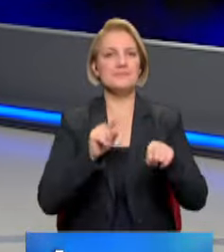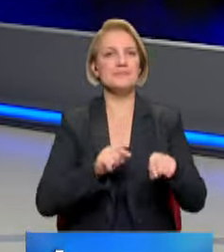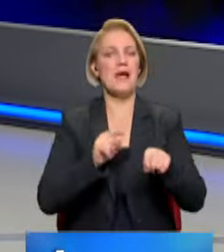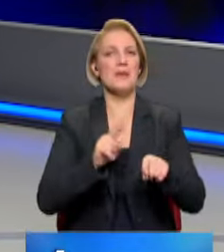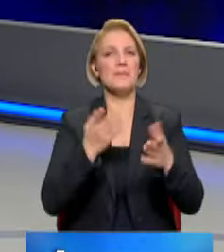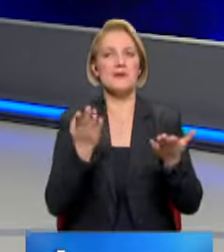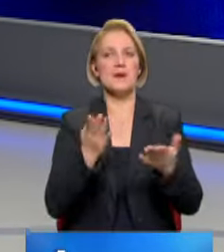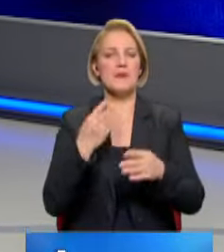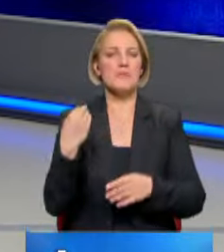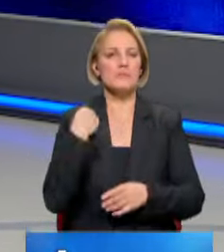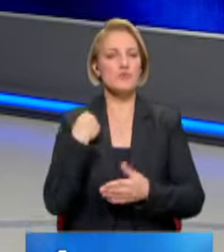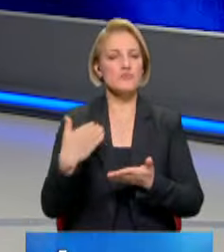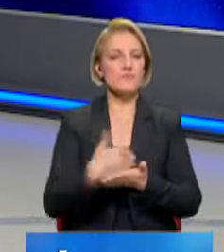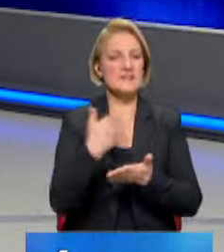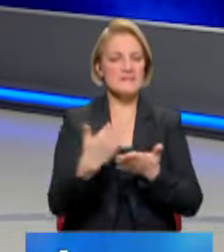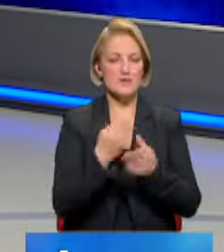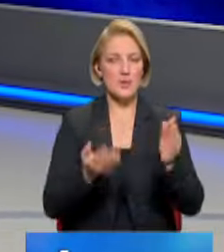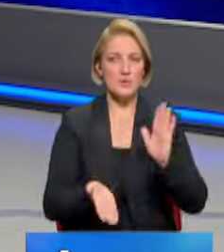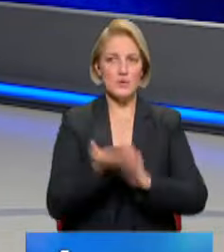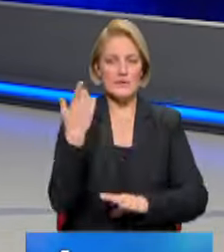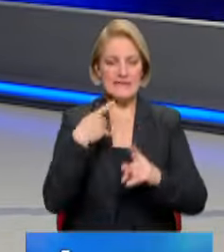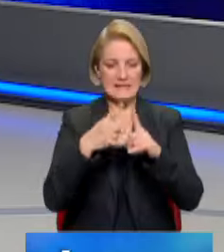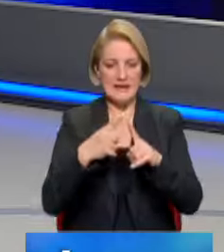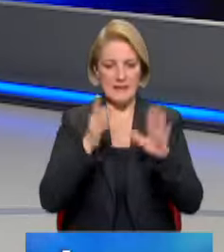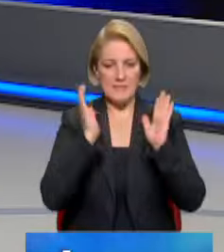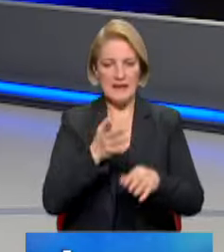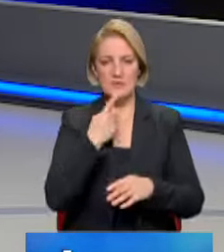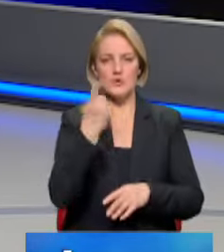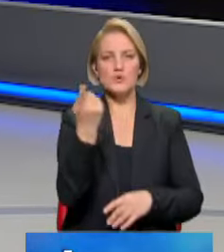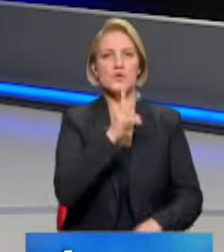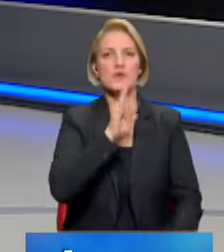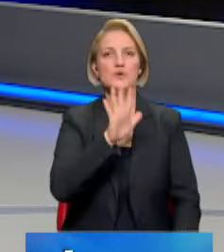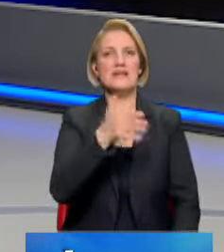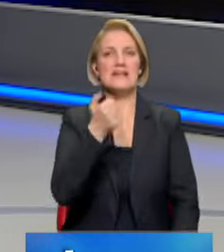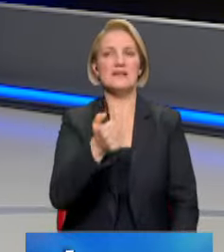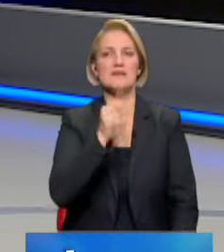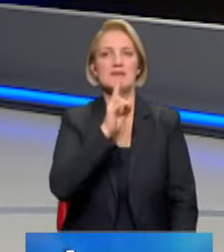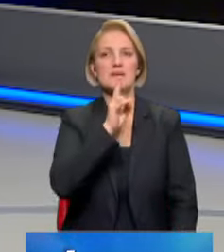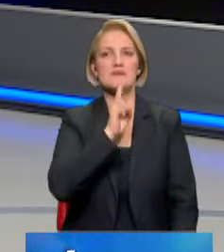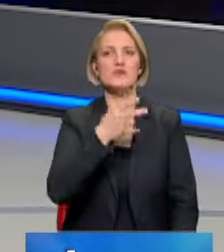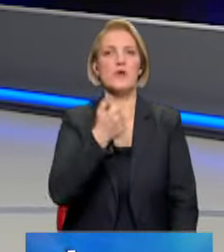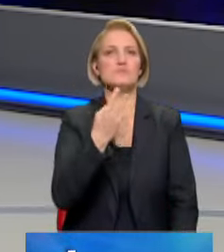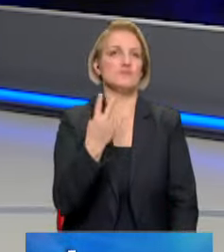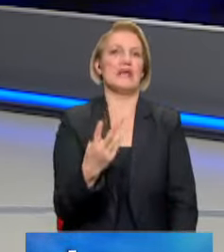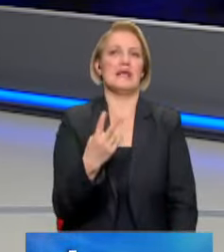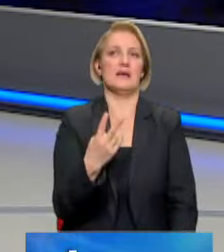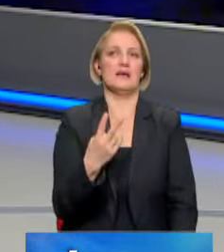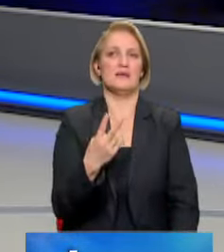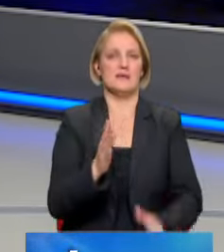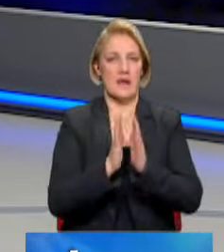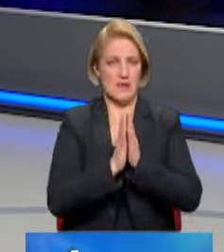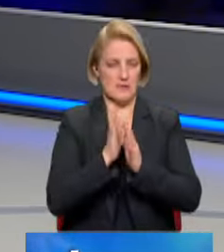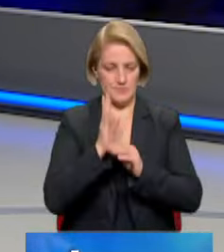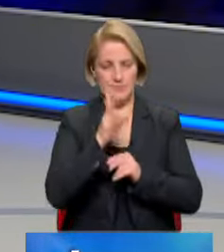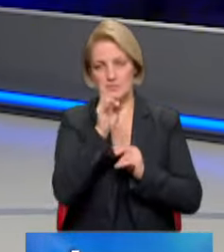takılan kredi kartı borcu o kadar yüksek ki biz de rakamları telaffuz ederken karıştırdık. %256 dedim, %262 efendim. Doğru